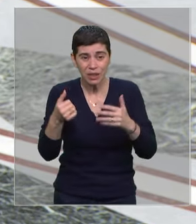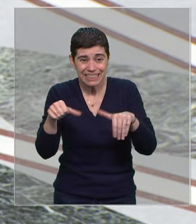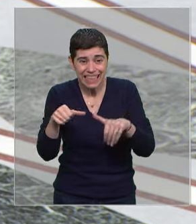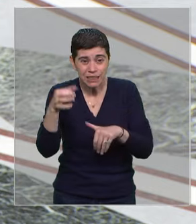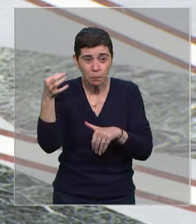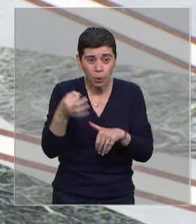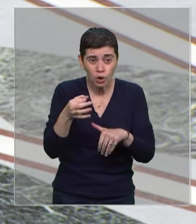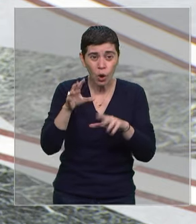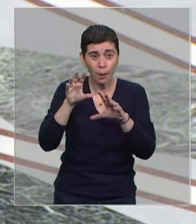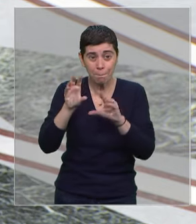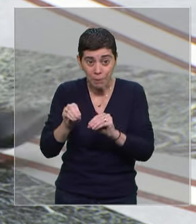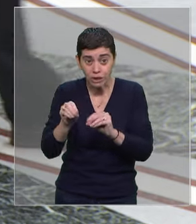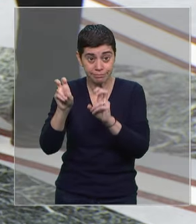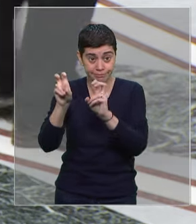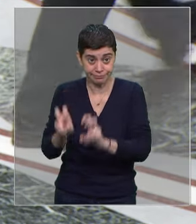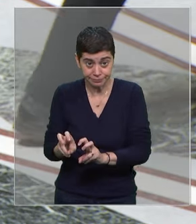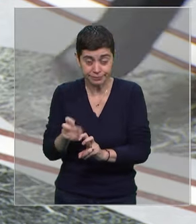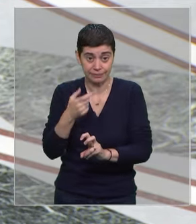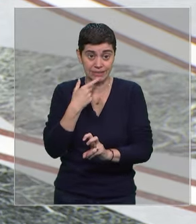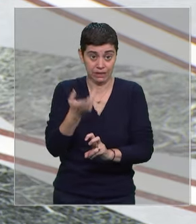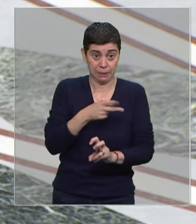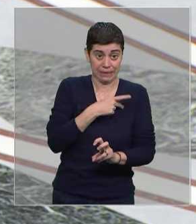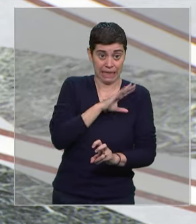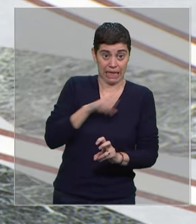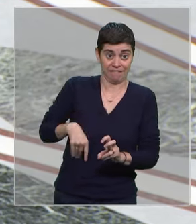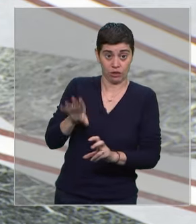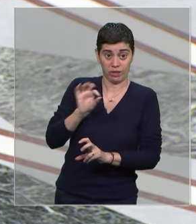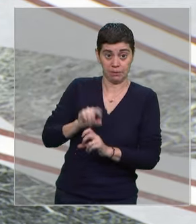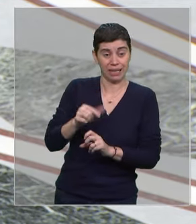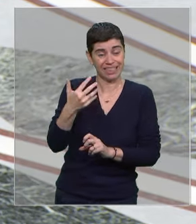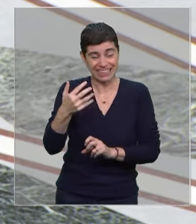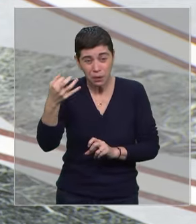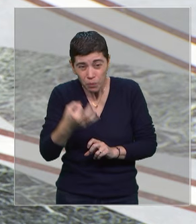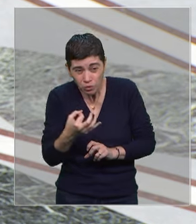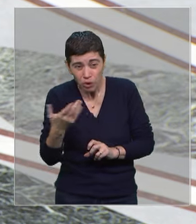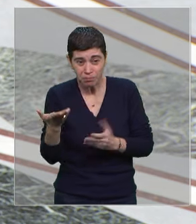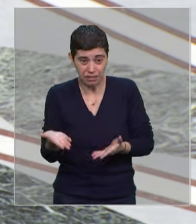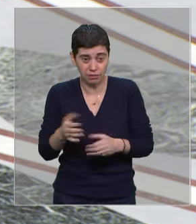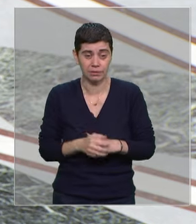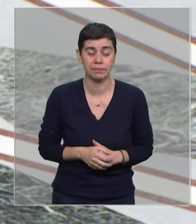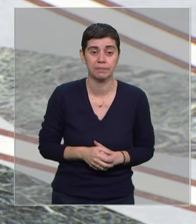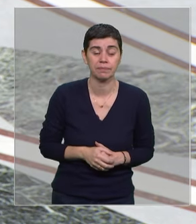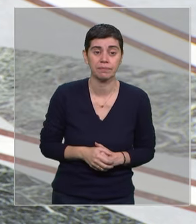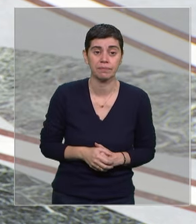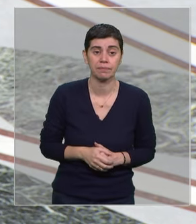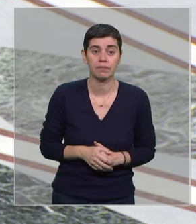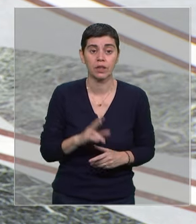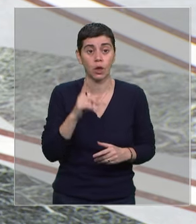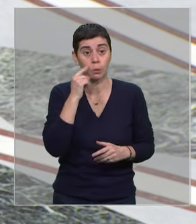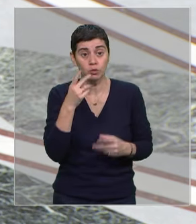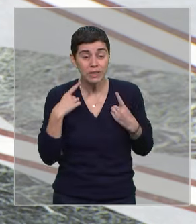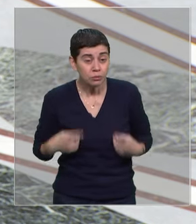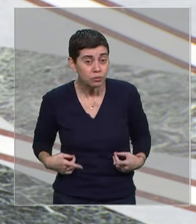nombre de postes qui n'étaient pas choisis à l'issue de l'internat, à 5%. Et tout ce que vous décrivez, monsieur le député, tout